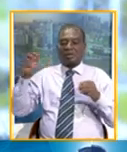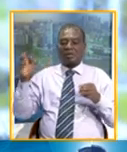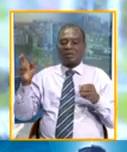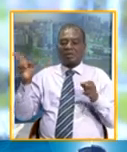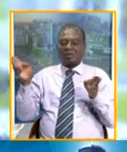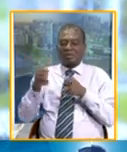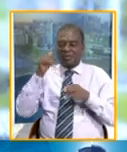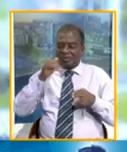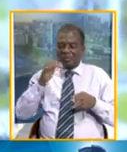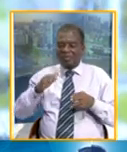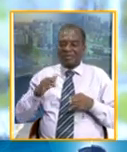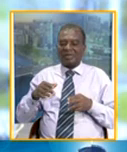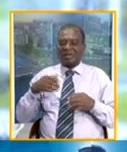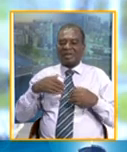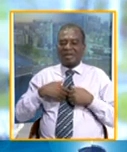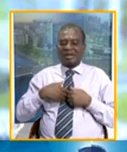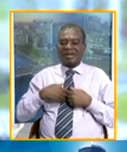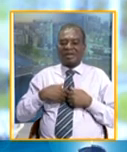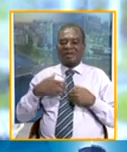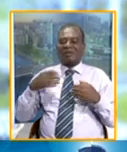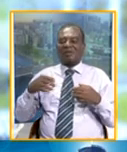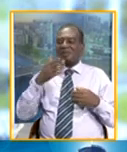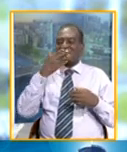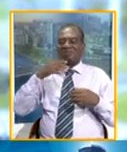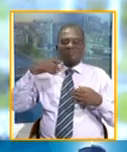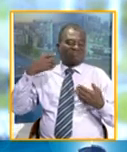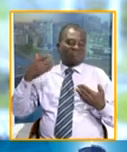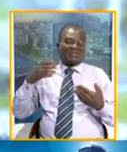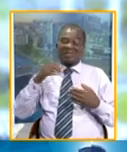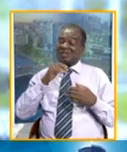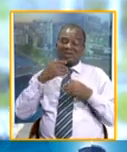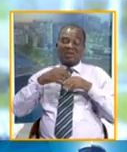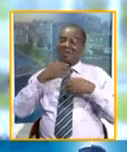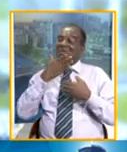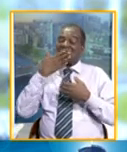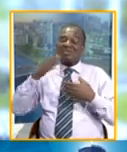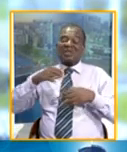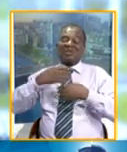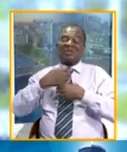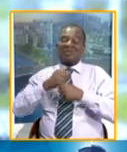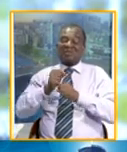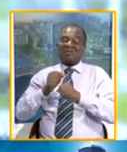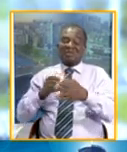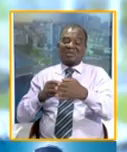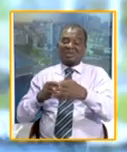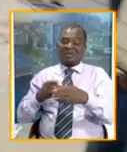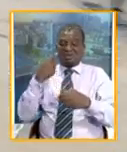souffrant d'une malformation, s'est rendue aux États-Unis où elle a pu être soulagée. Les explications de Astoutouré.